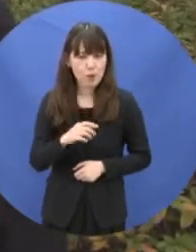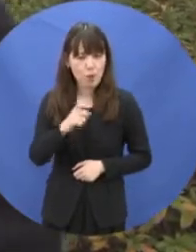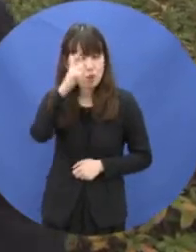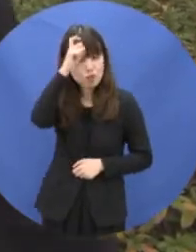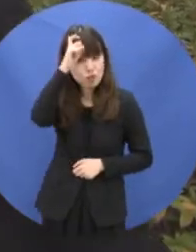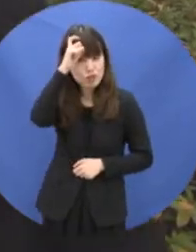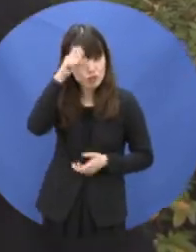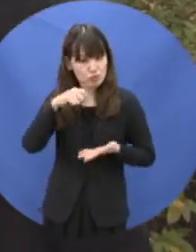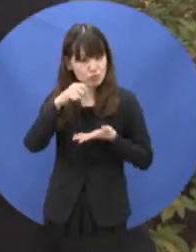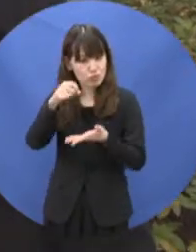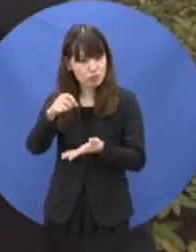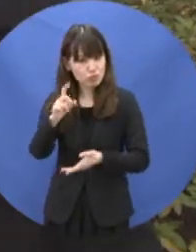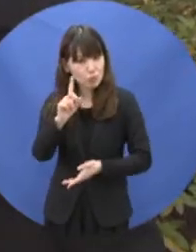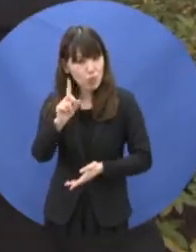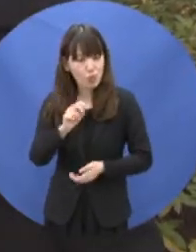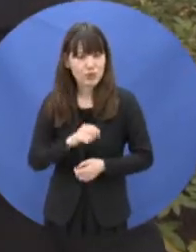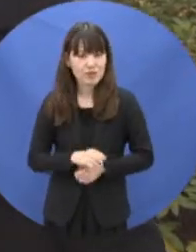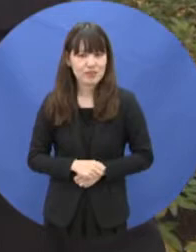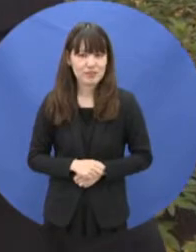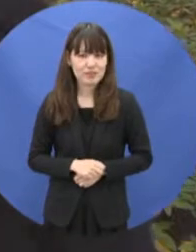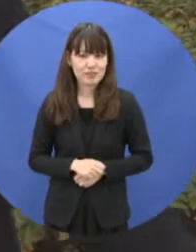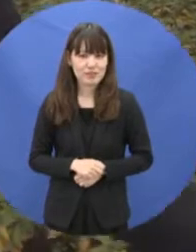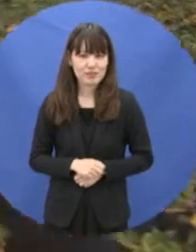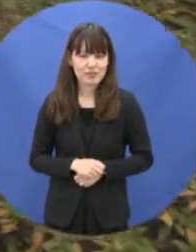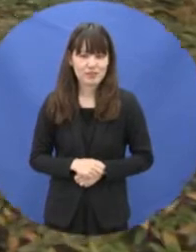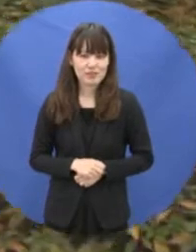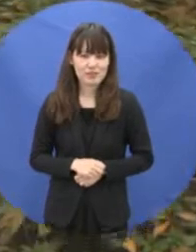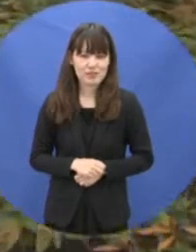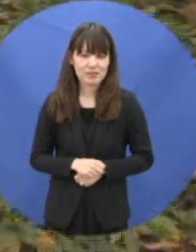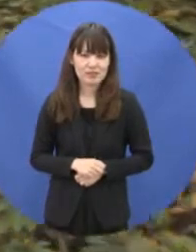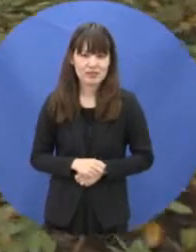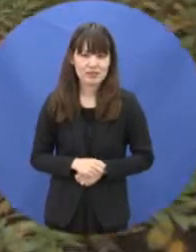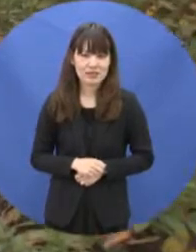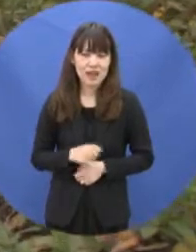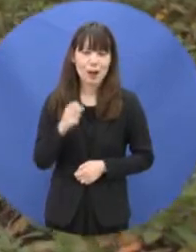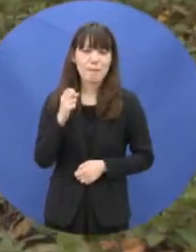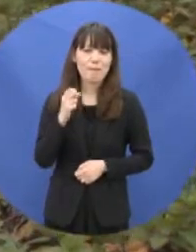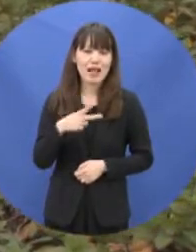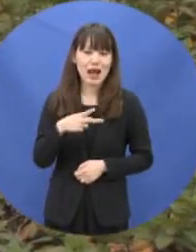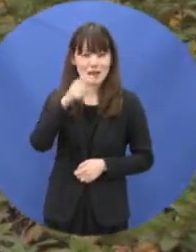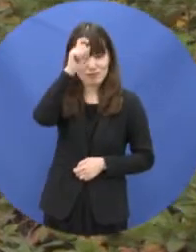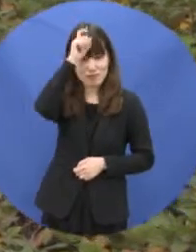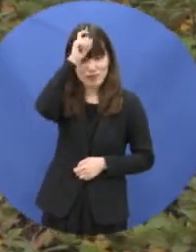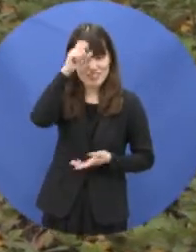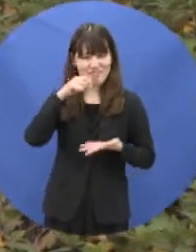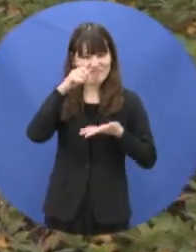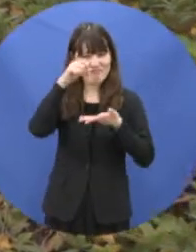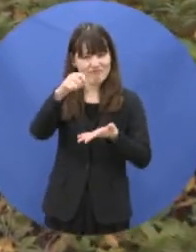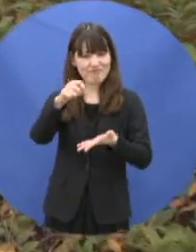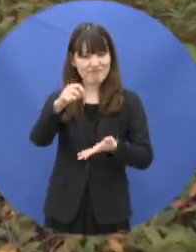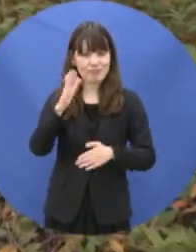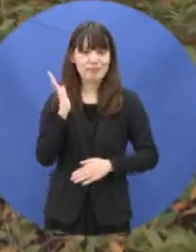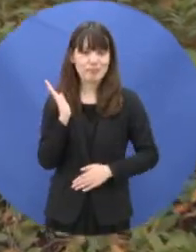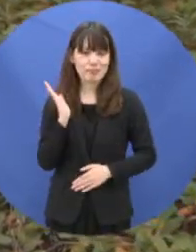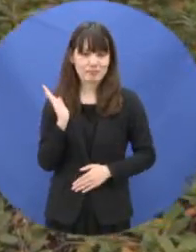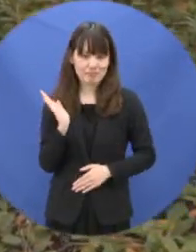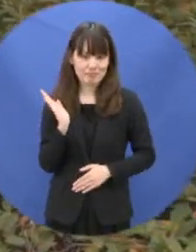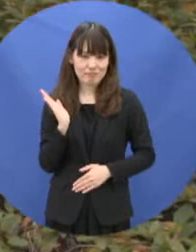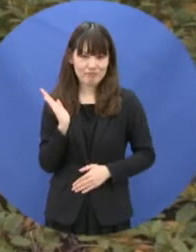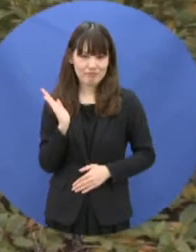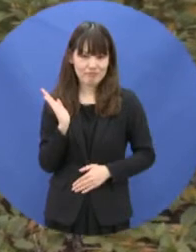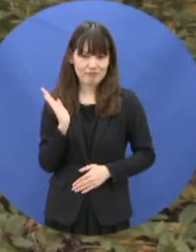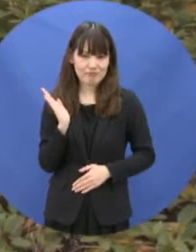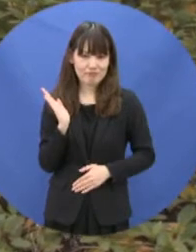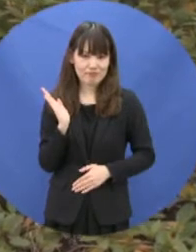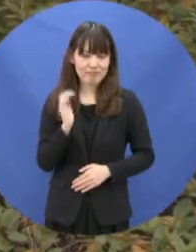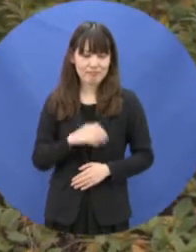問題にできるんじゃないですか？ あ、そうですね。 ということで、ここで田村さん問題です。なぜ江坂とは関